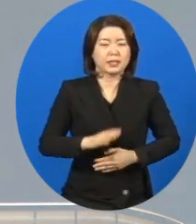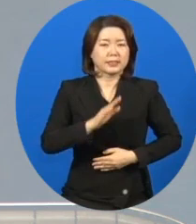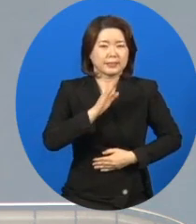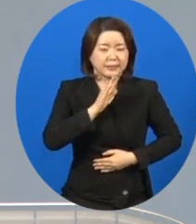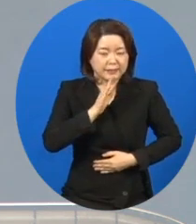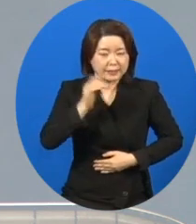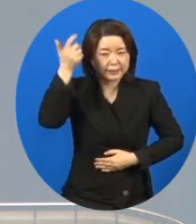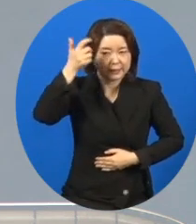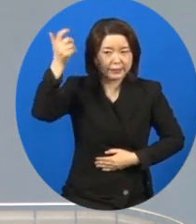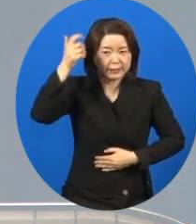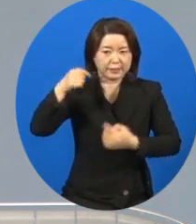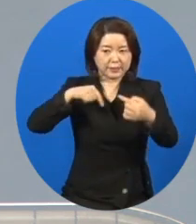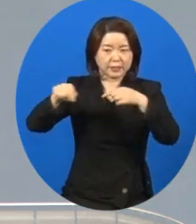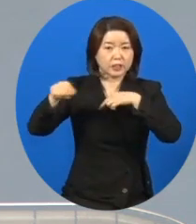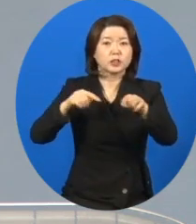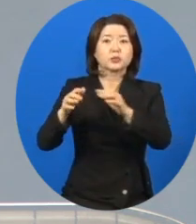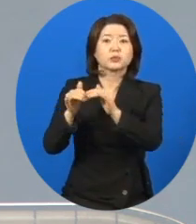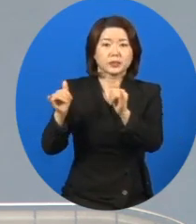진짜 영적인 지도자.